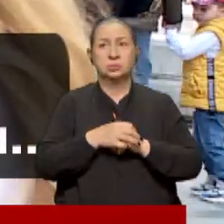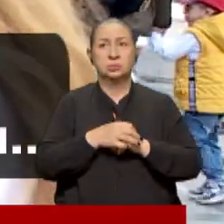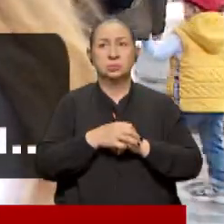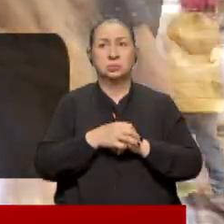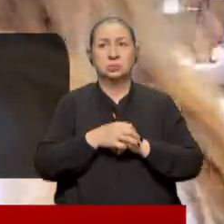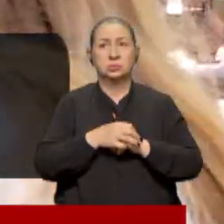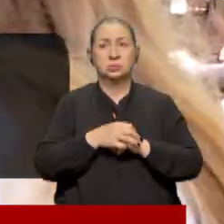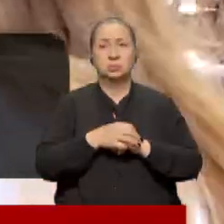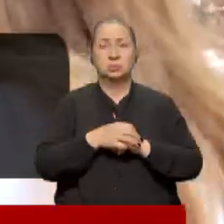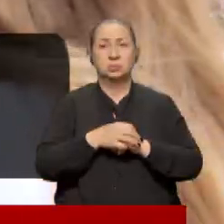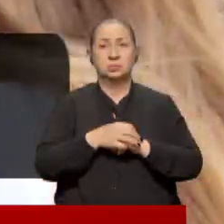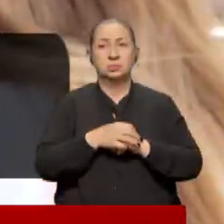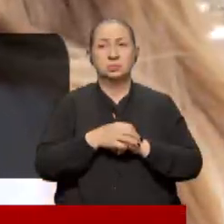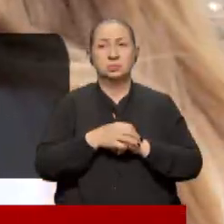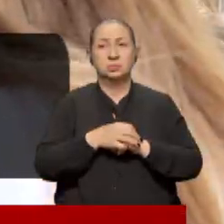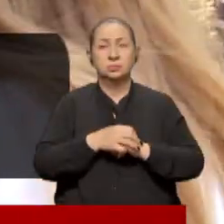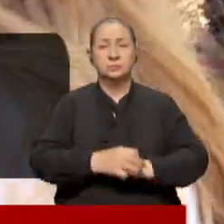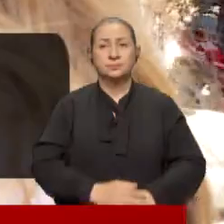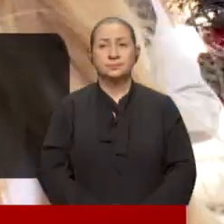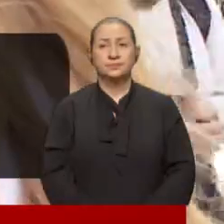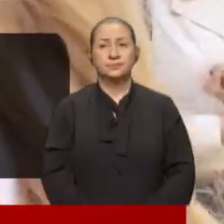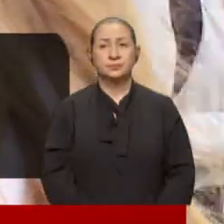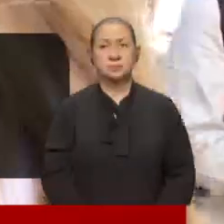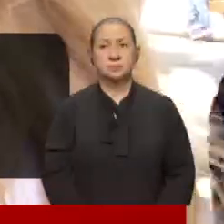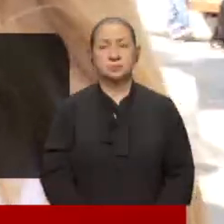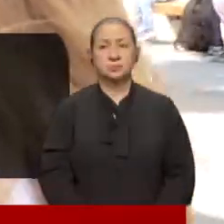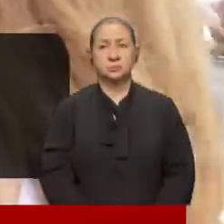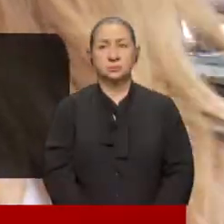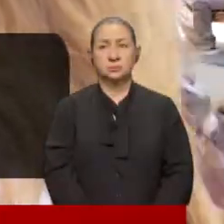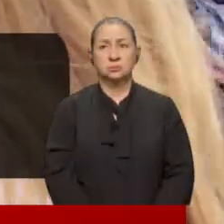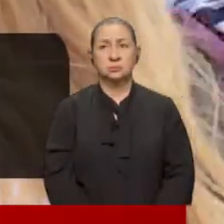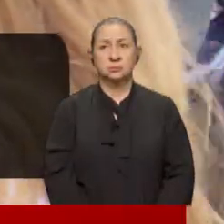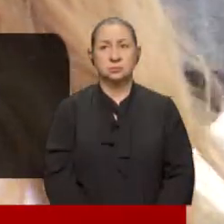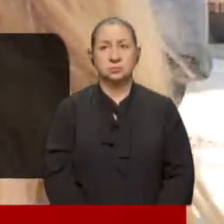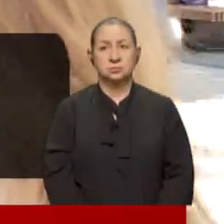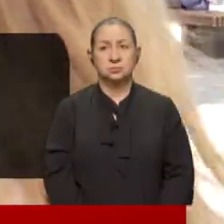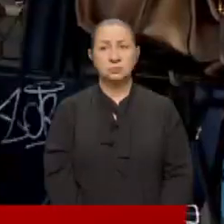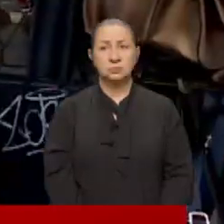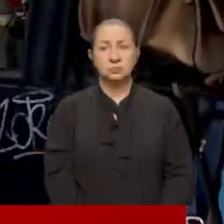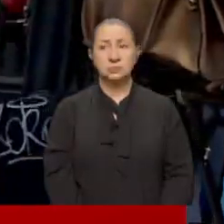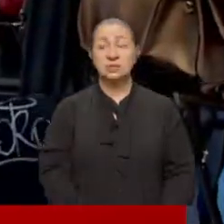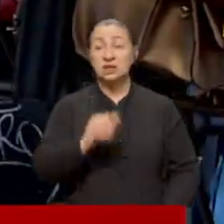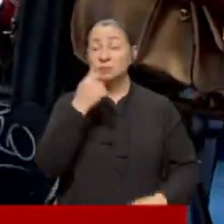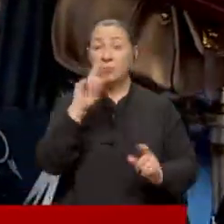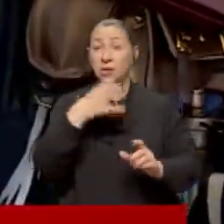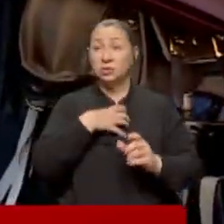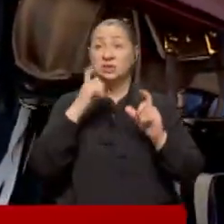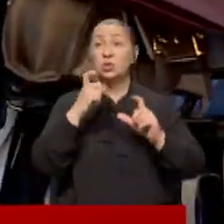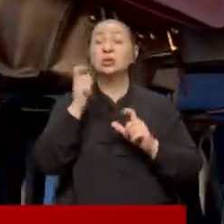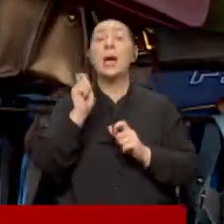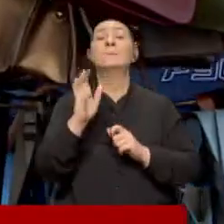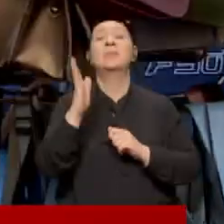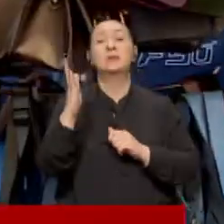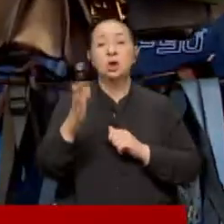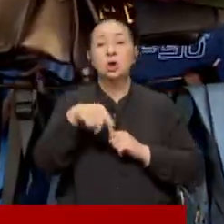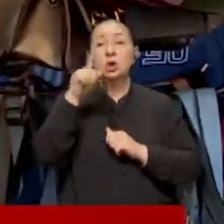iznim yoktu. Sadece yabancılar öyle değildi. Türkler de geliyorlar, sigortasız çalışıyorlar. Hiçbir işveren sigortasını